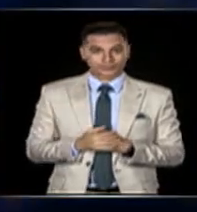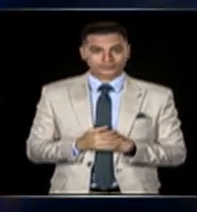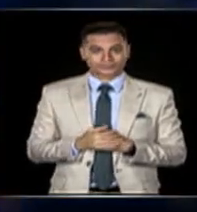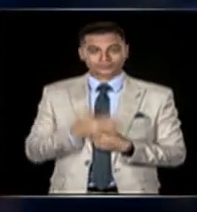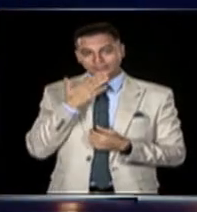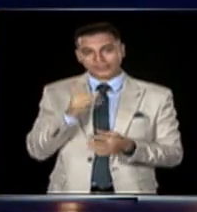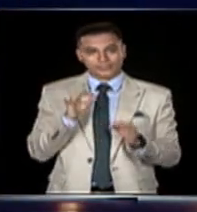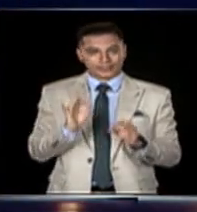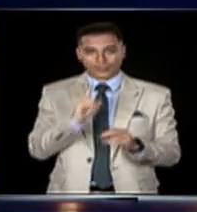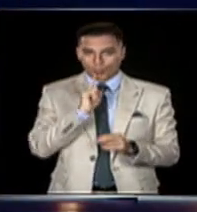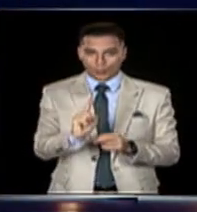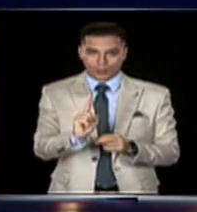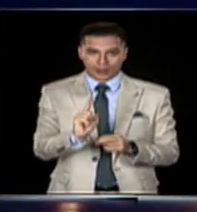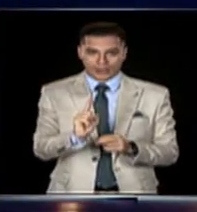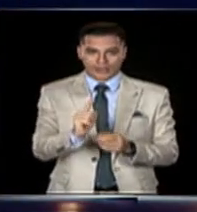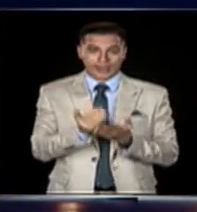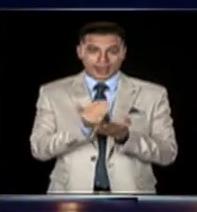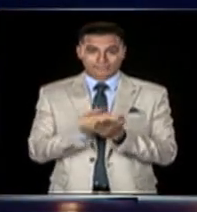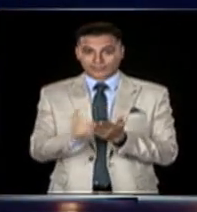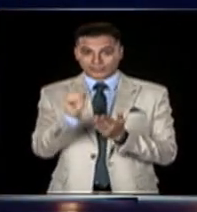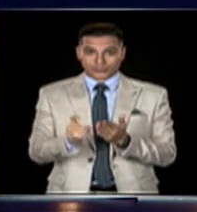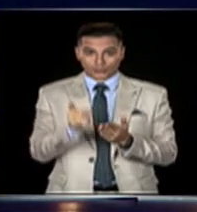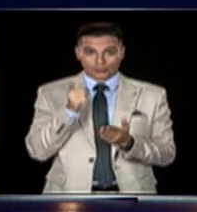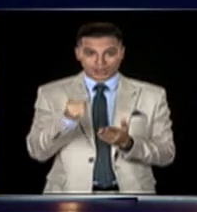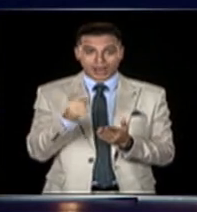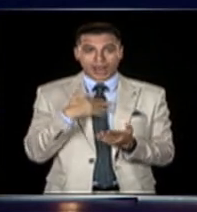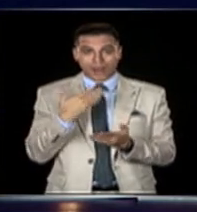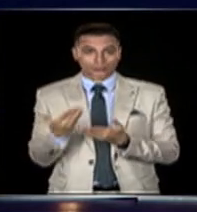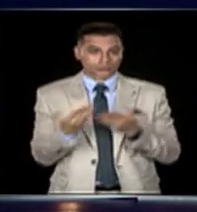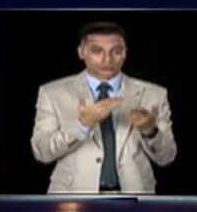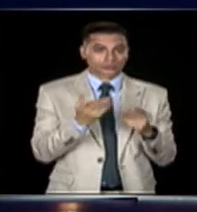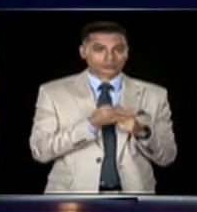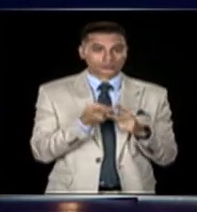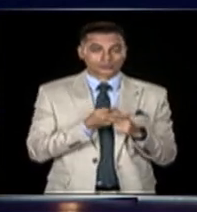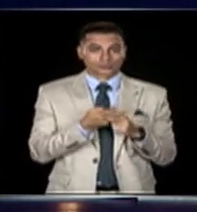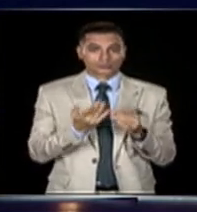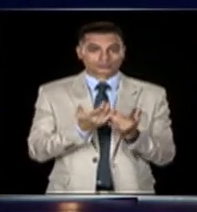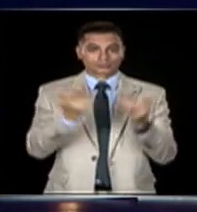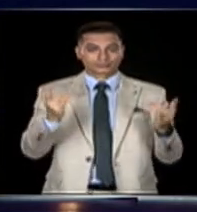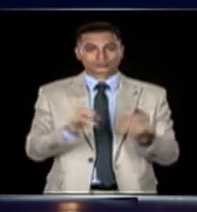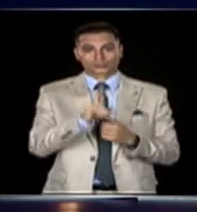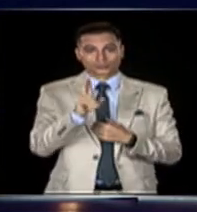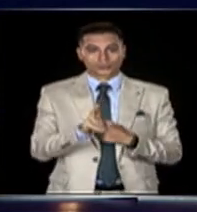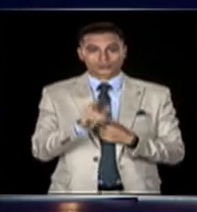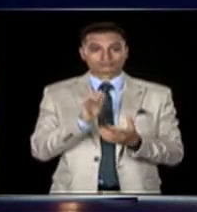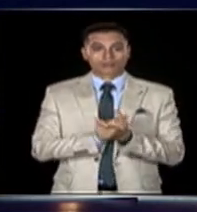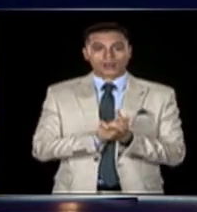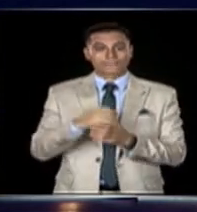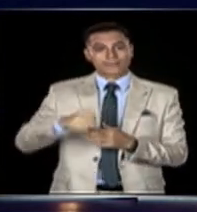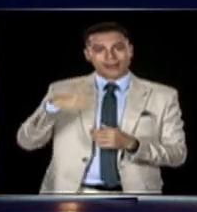جميل جدا، ولكن قبل ما اسال السؤال عايز اروح للجمهور. صديق